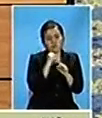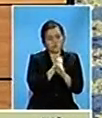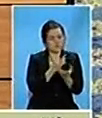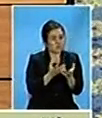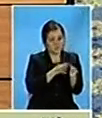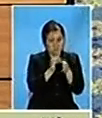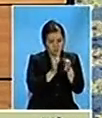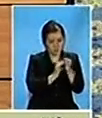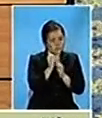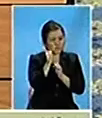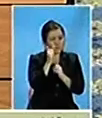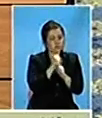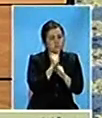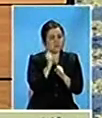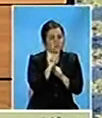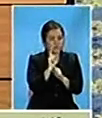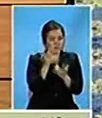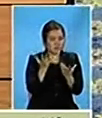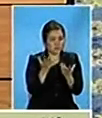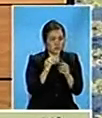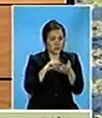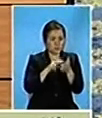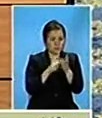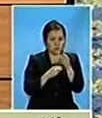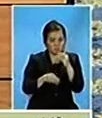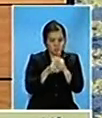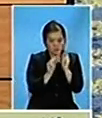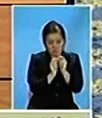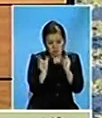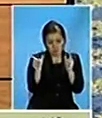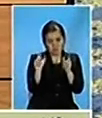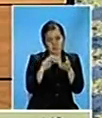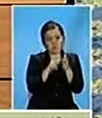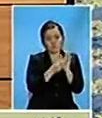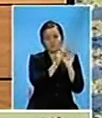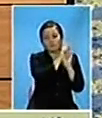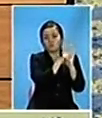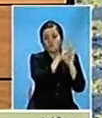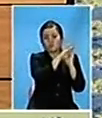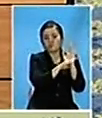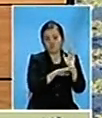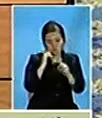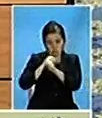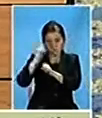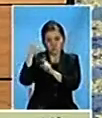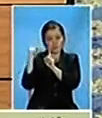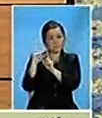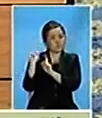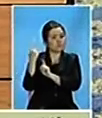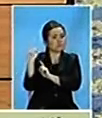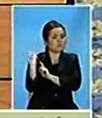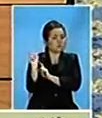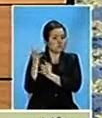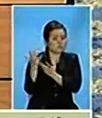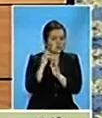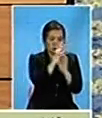านชี้แจงนิดนึงว่าท่านเป็นการขยายความของกฎหมายฉบับคือท่านสร้างนิยามศัพท์ขึ้นมาใหม่อ่ะนะครับซึ่งท่านไม่ได้อิงจากกฎหมาย